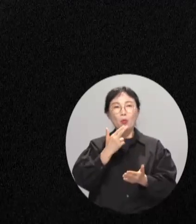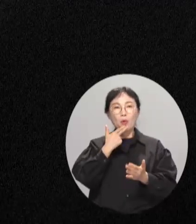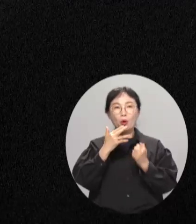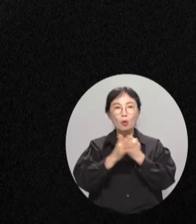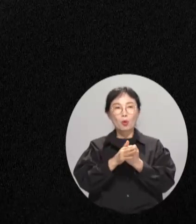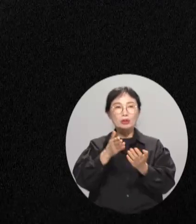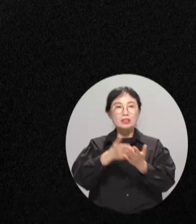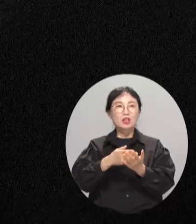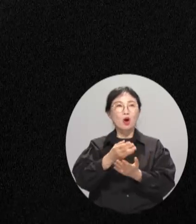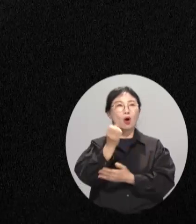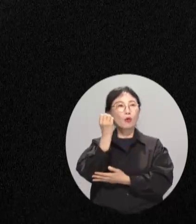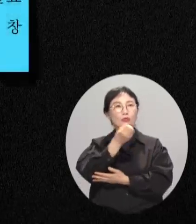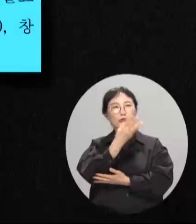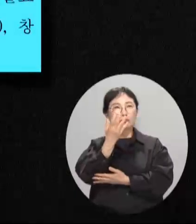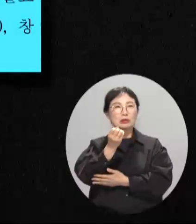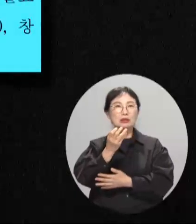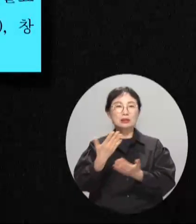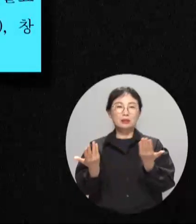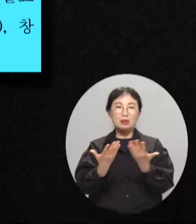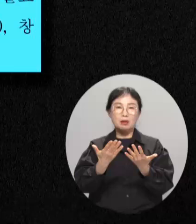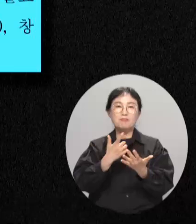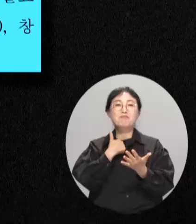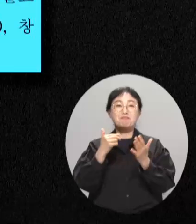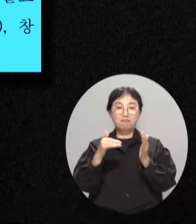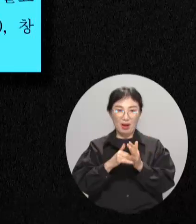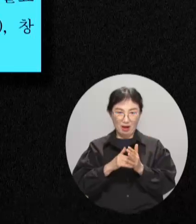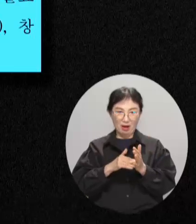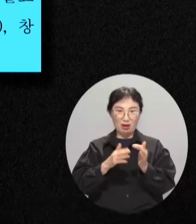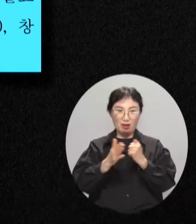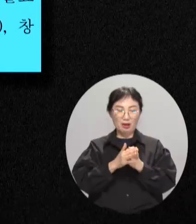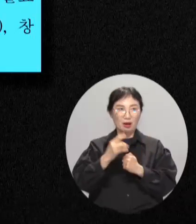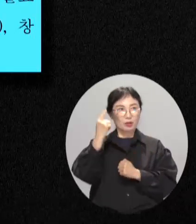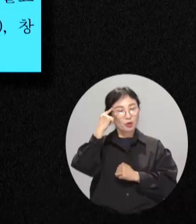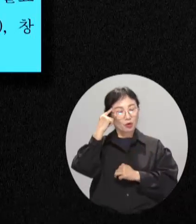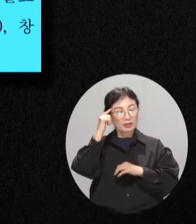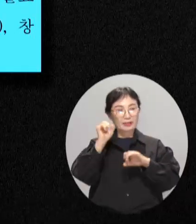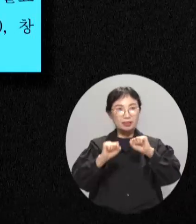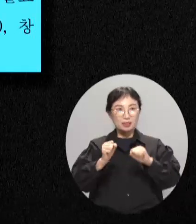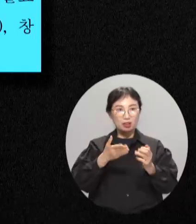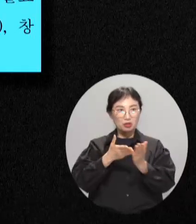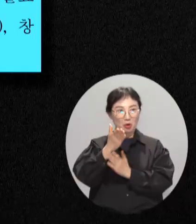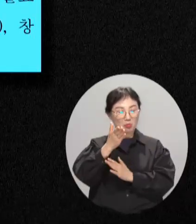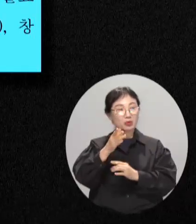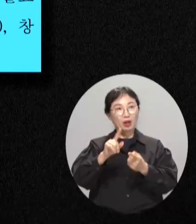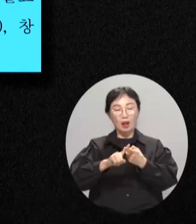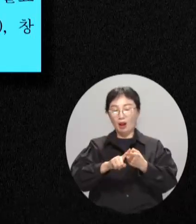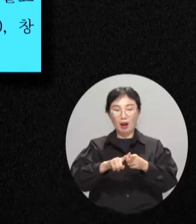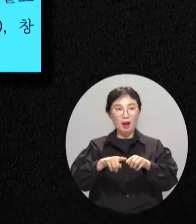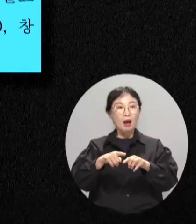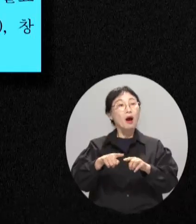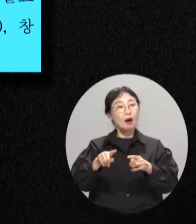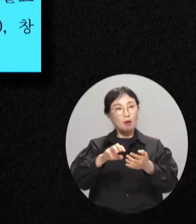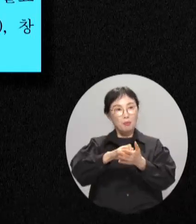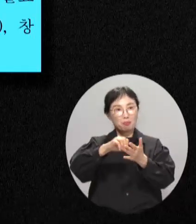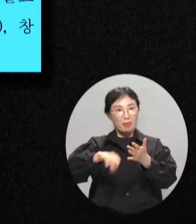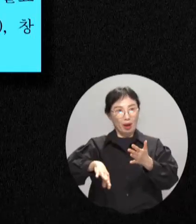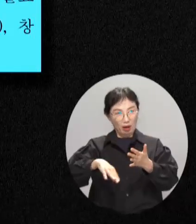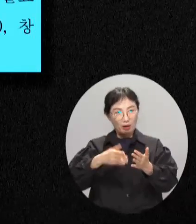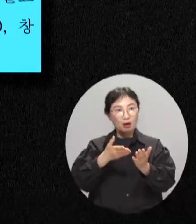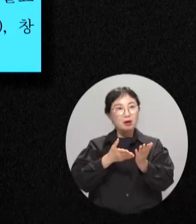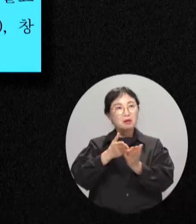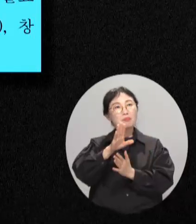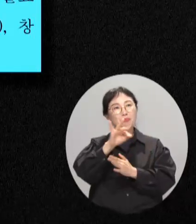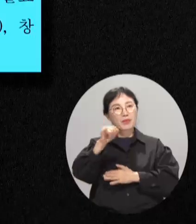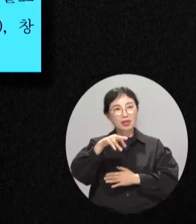경력뿐입니다. 하지만 전북자치도는 채용 때 정신자세 등 전문성과 무관한 항목을 평가해 아예 비전문가 채용의